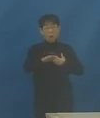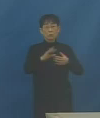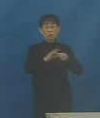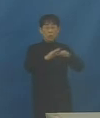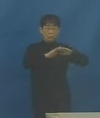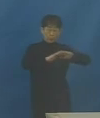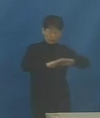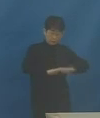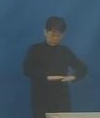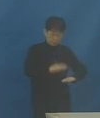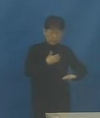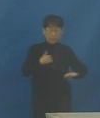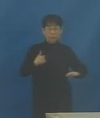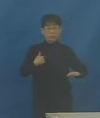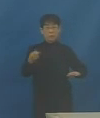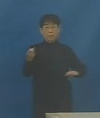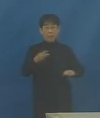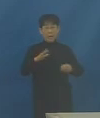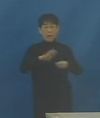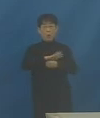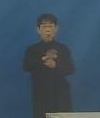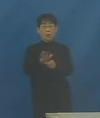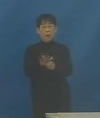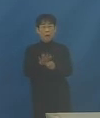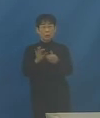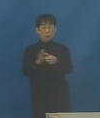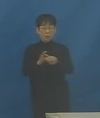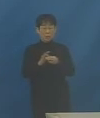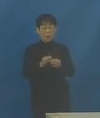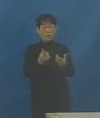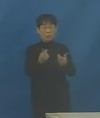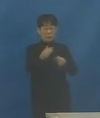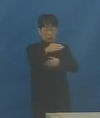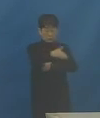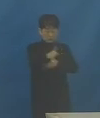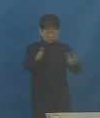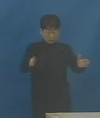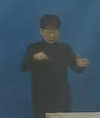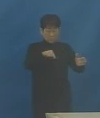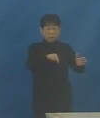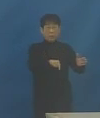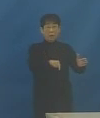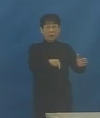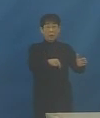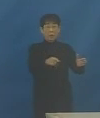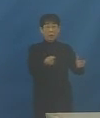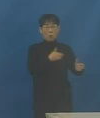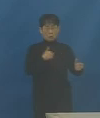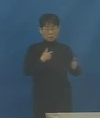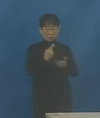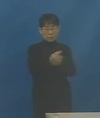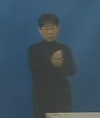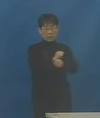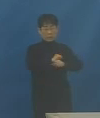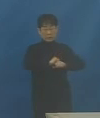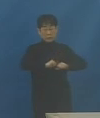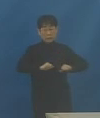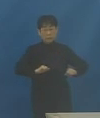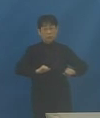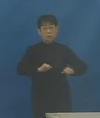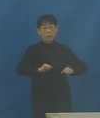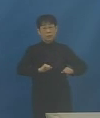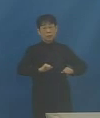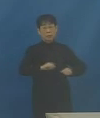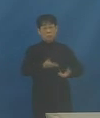であったりコロナでですねやはり同じ教室ペースをできるだけ広く一人一人に与えたいという